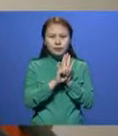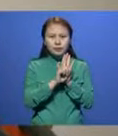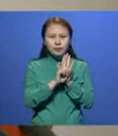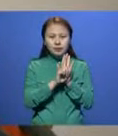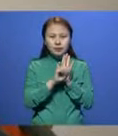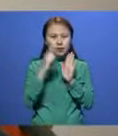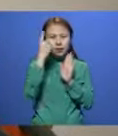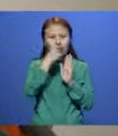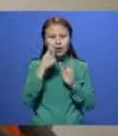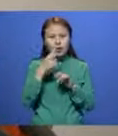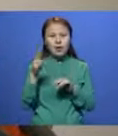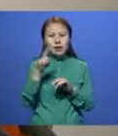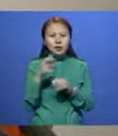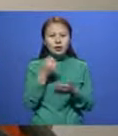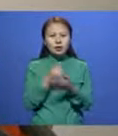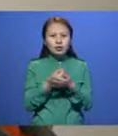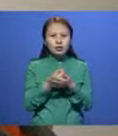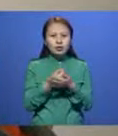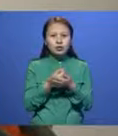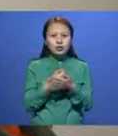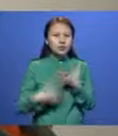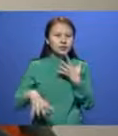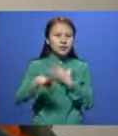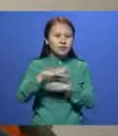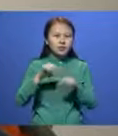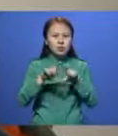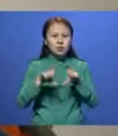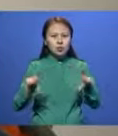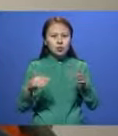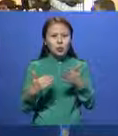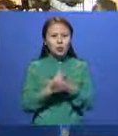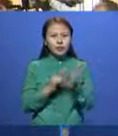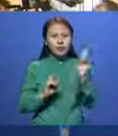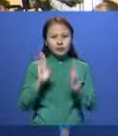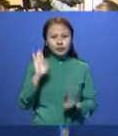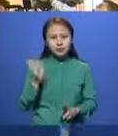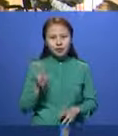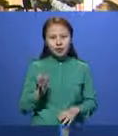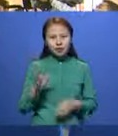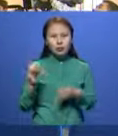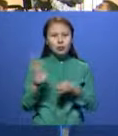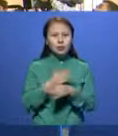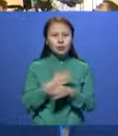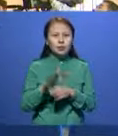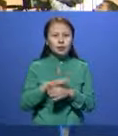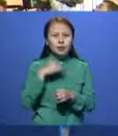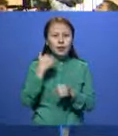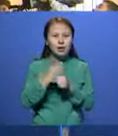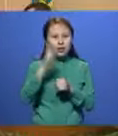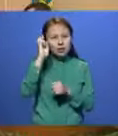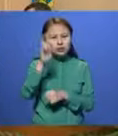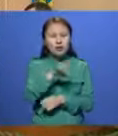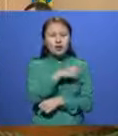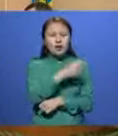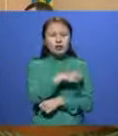жылдың 1 қаңтарынан бастап, барлық мектептер жаңа ереже көшеді. Бұдан бөлек бас мемлекеттік санитарлық